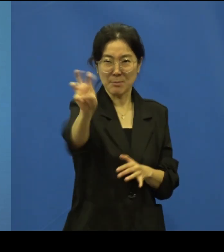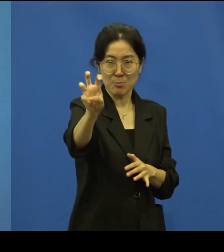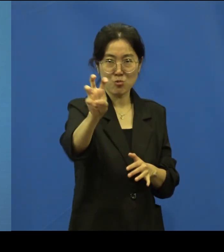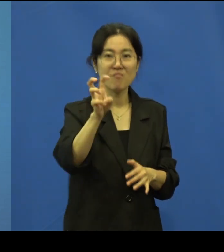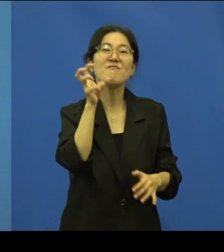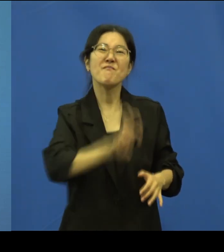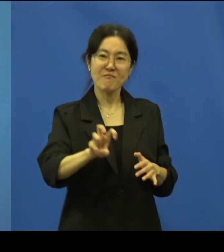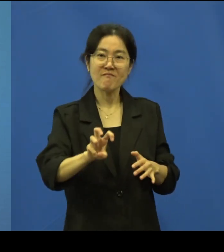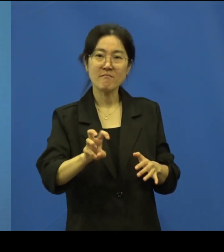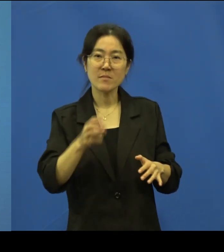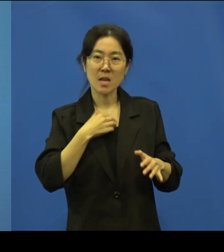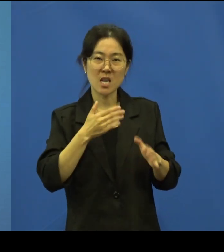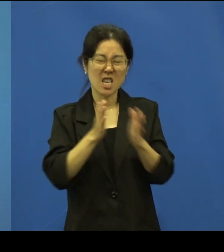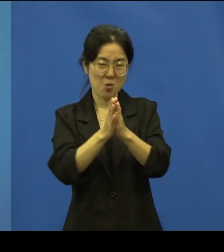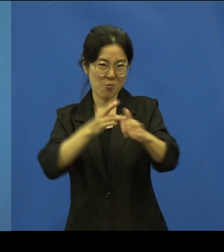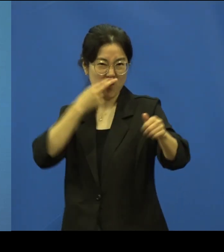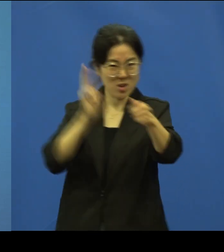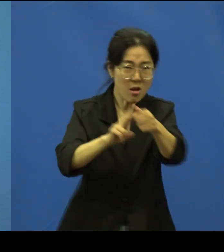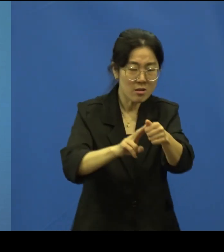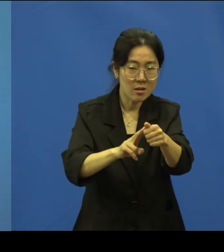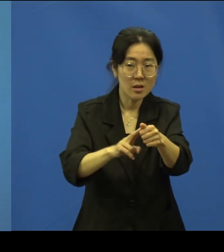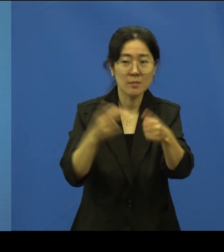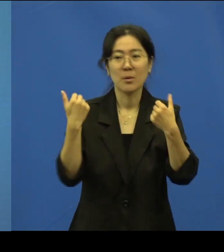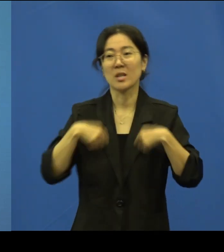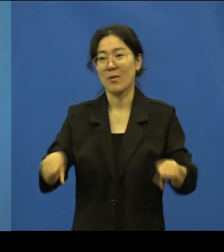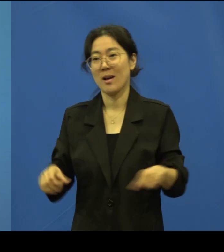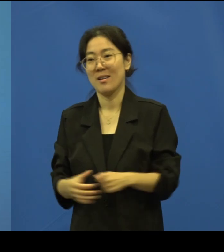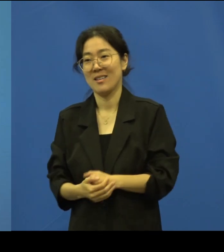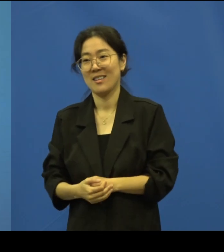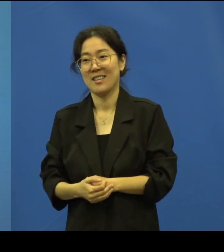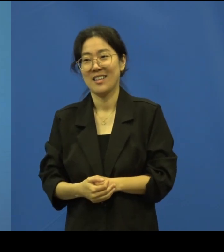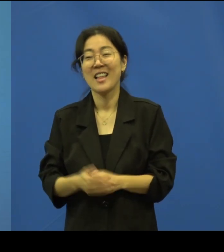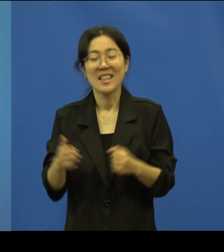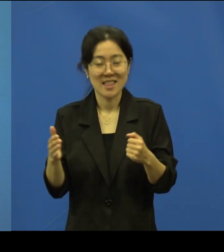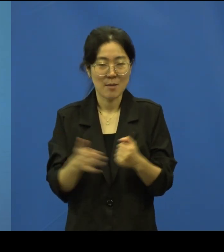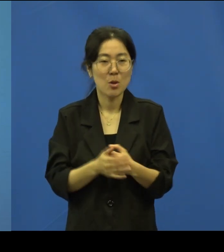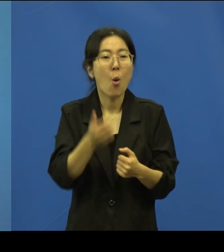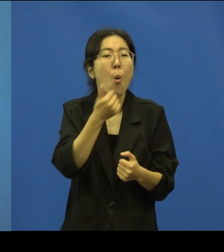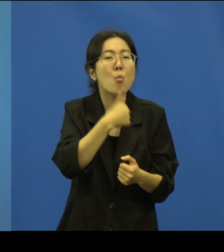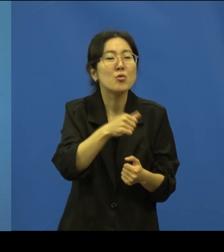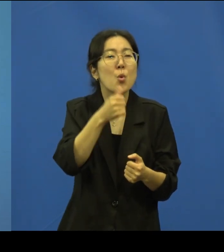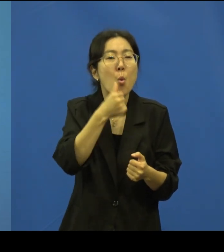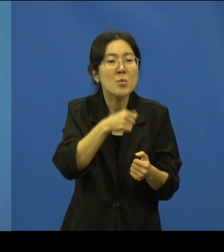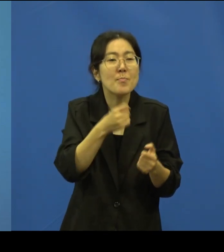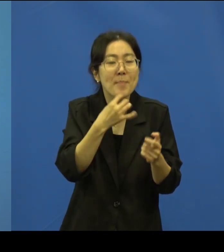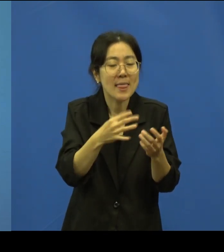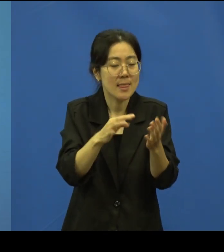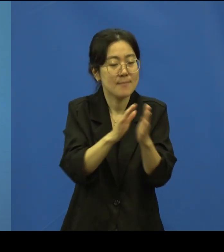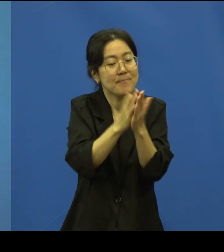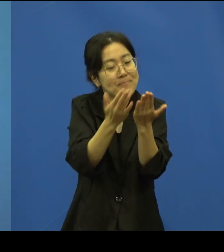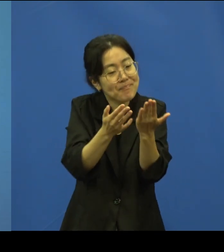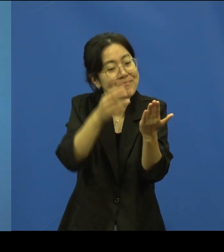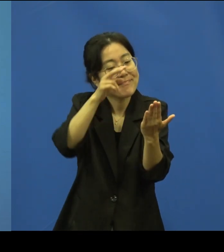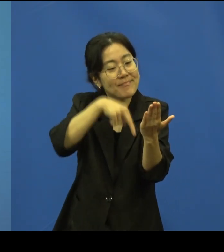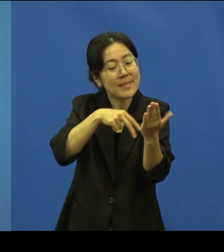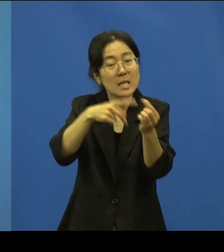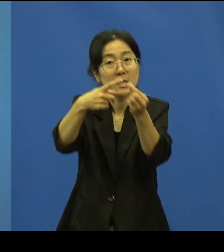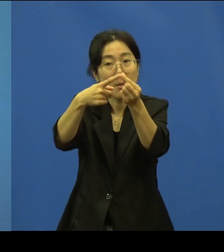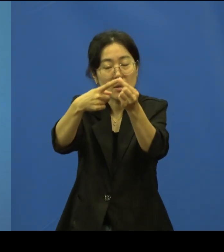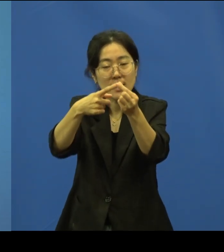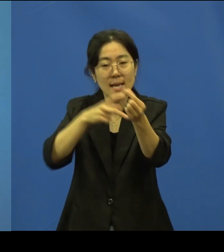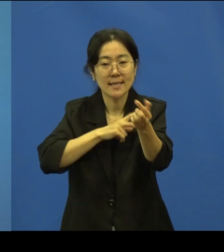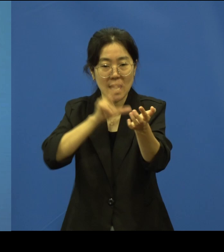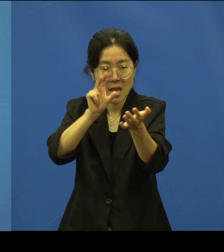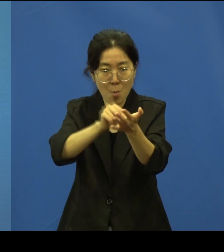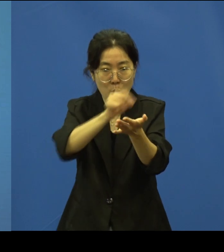기도를 매일 하는 것입니다. 자, 이렇게 자 보세요. 기도 제목을 수첩에 기록하고 내